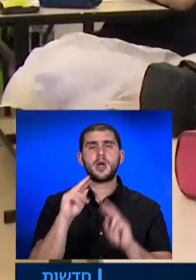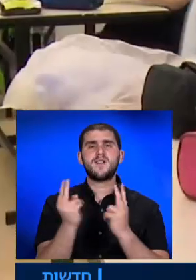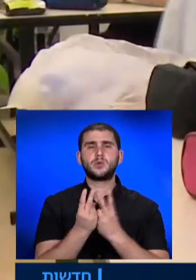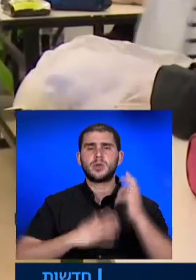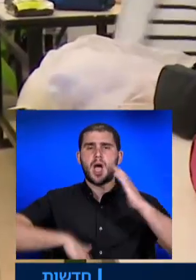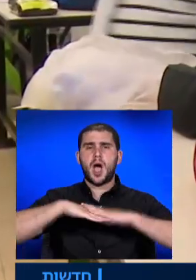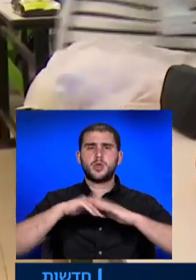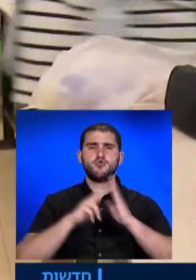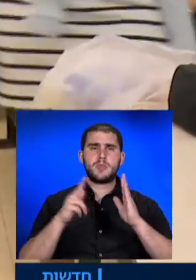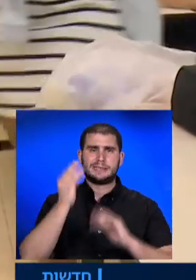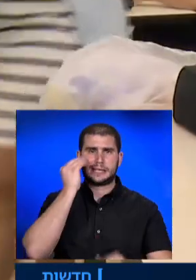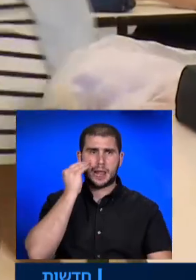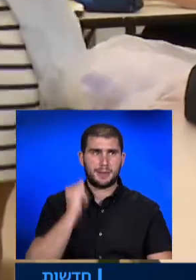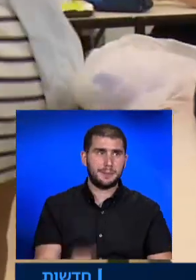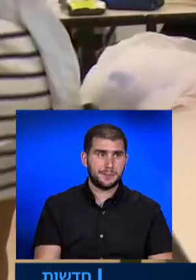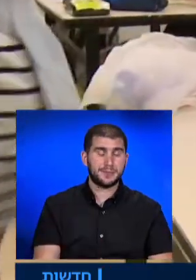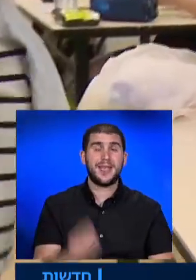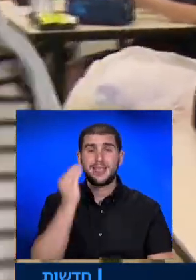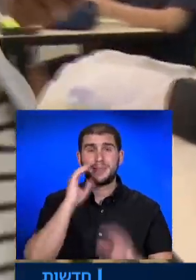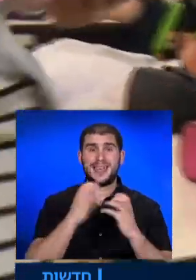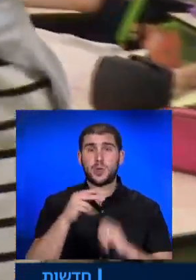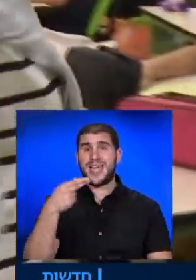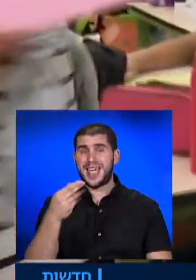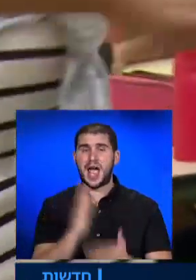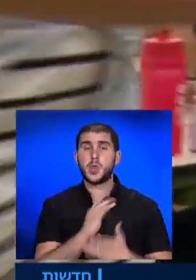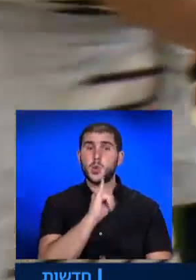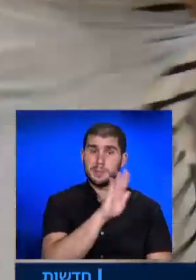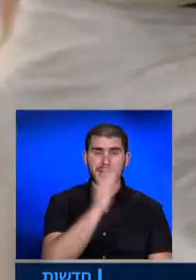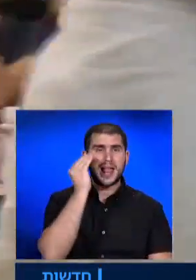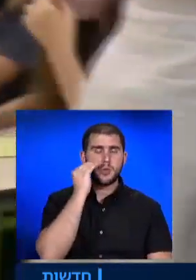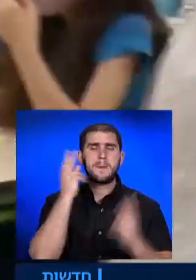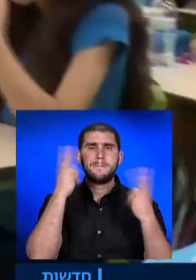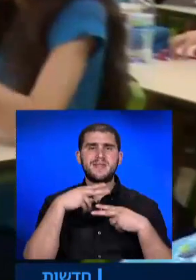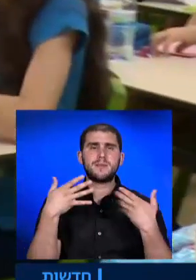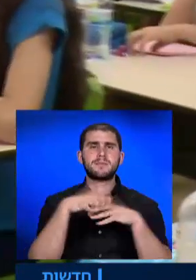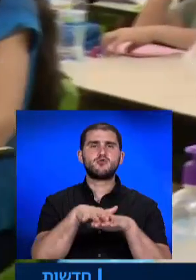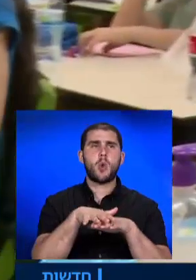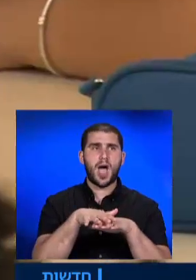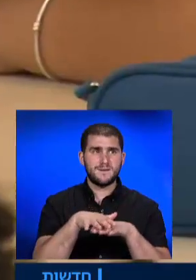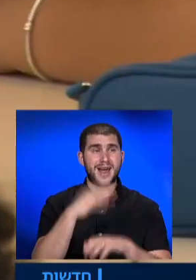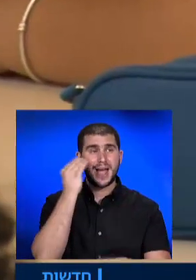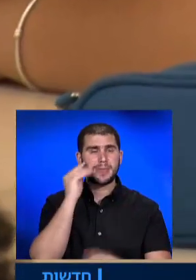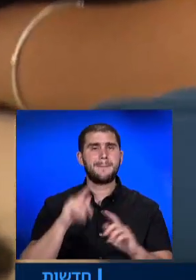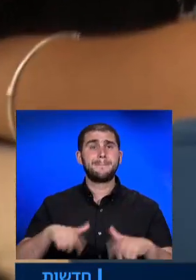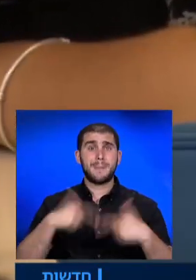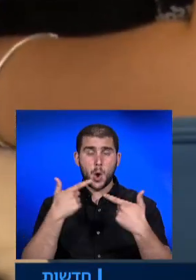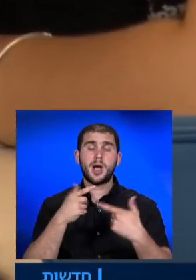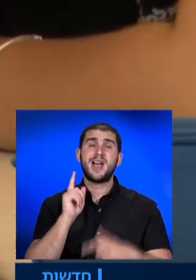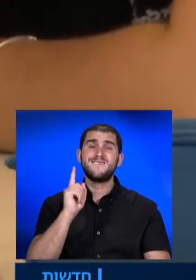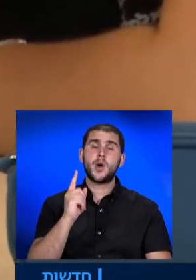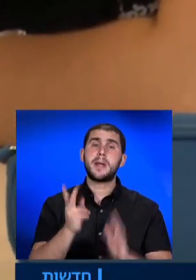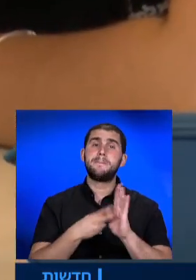תלמידים. תלמידי כיתות A עד י"ב ילמדו במתווה משולב, למידה מרחוק ולפחות יומיים בשבוע בבית